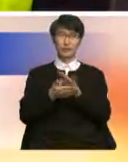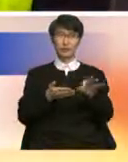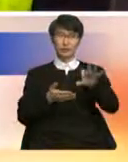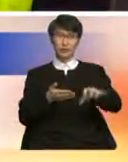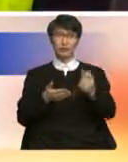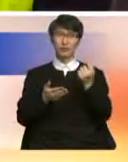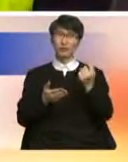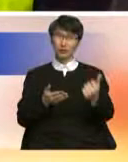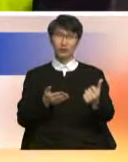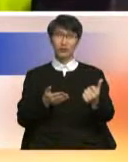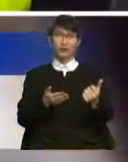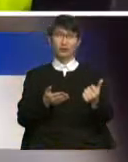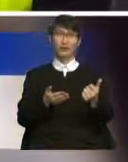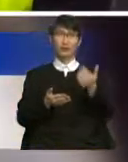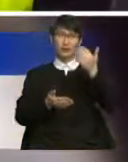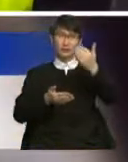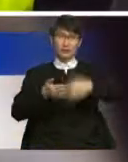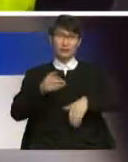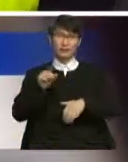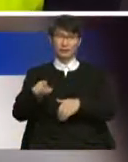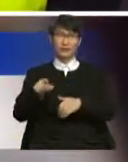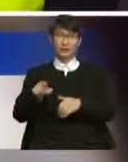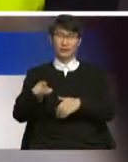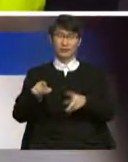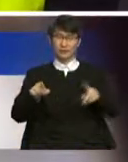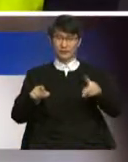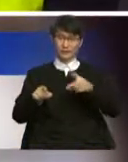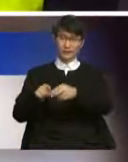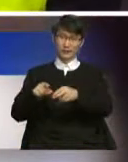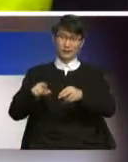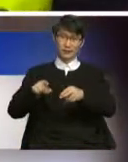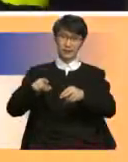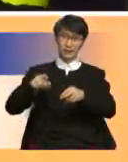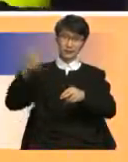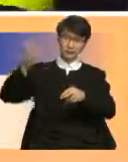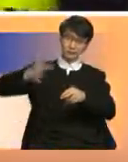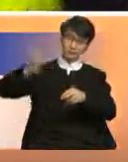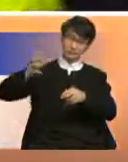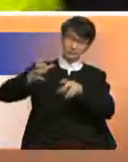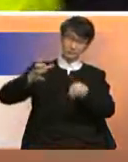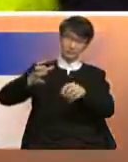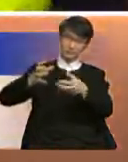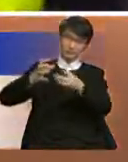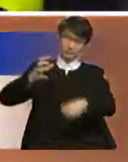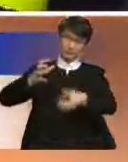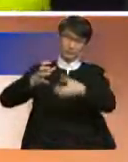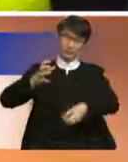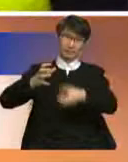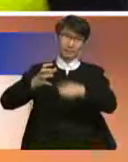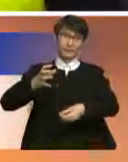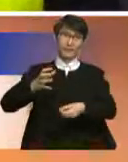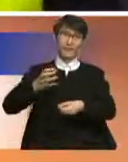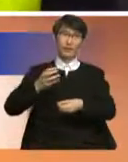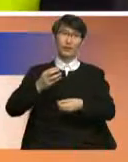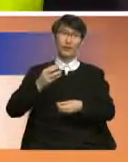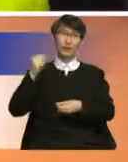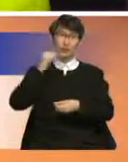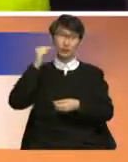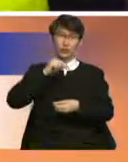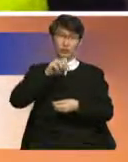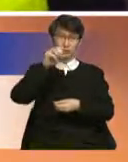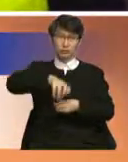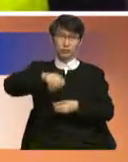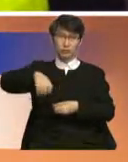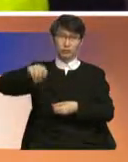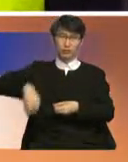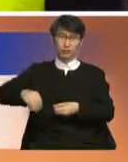수요처가 적잖아요. 남은 양은 커팅을 해서 거기에 이제 소금을 투입을 해서